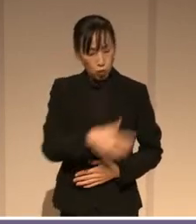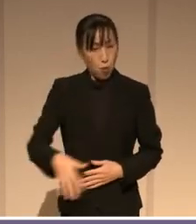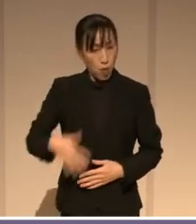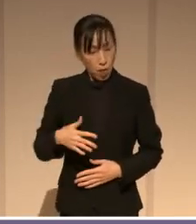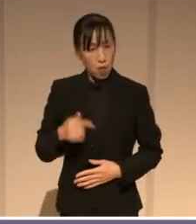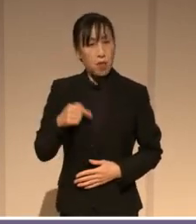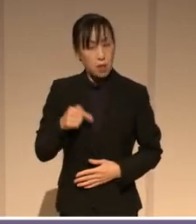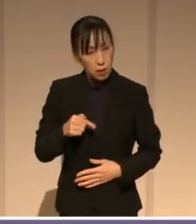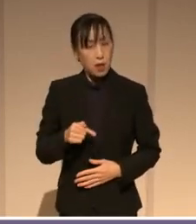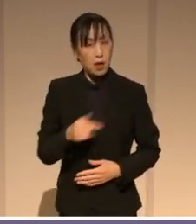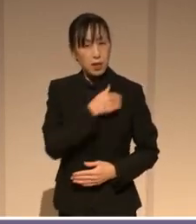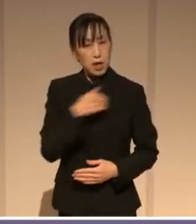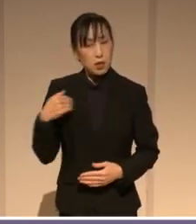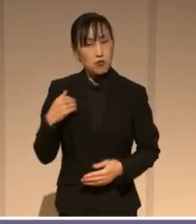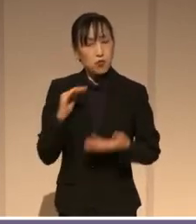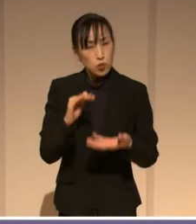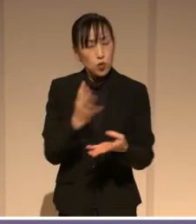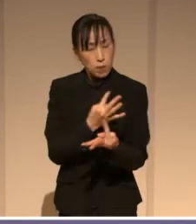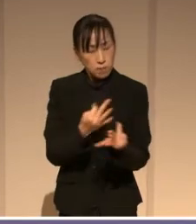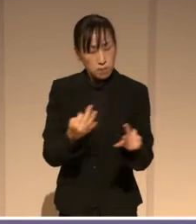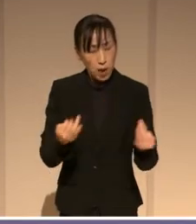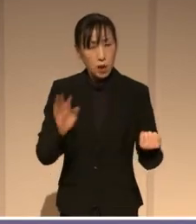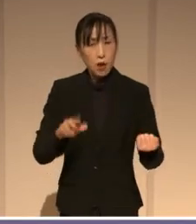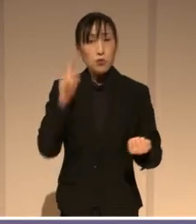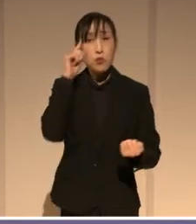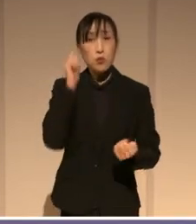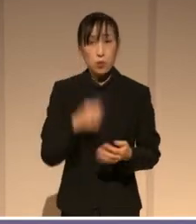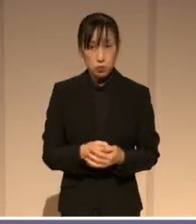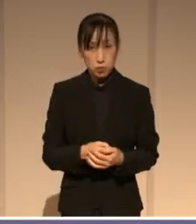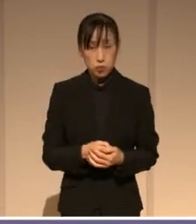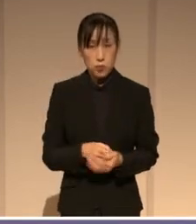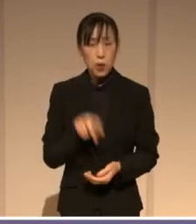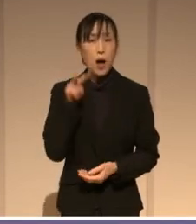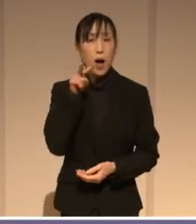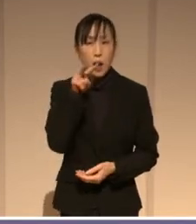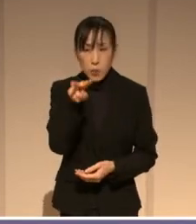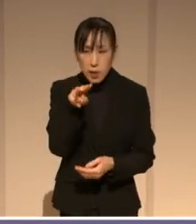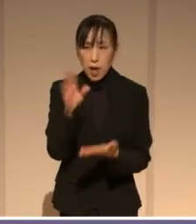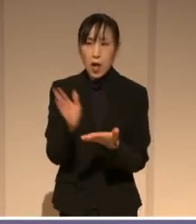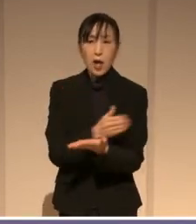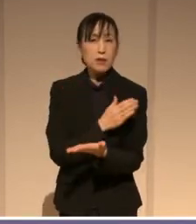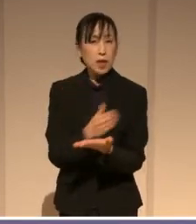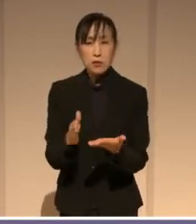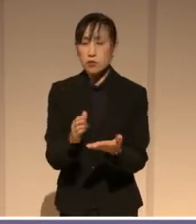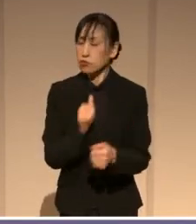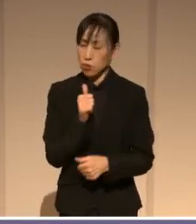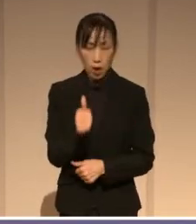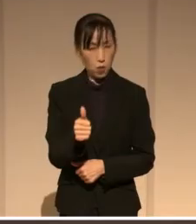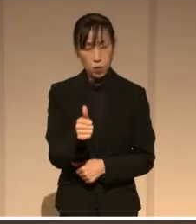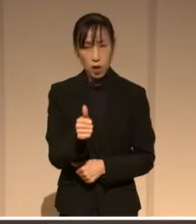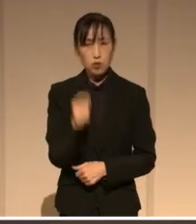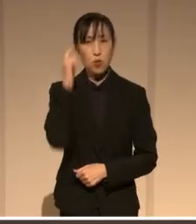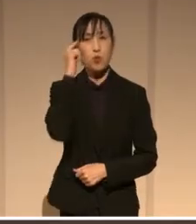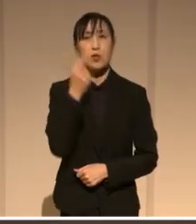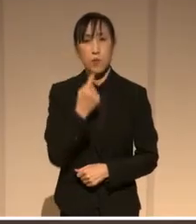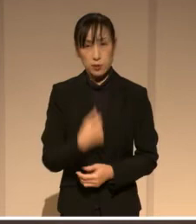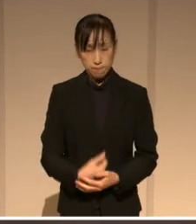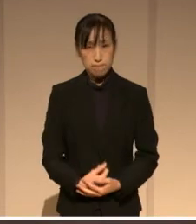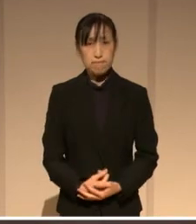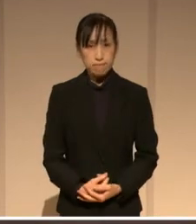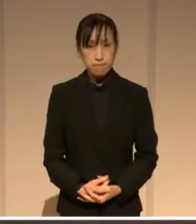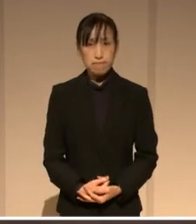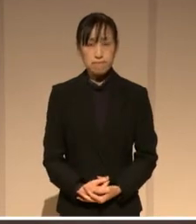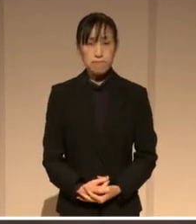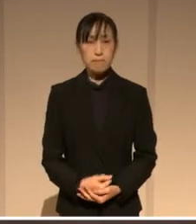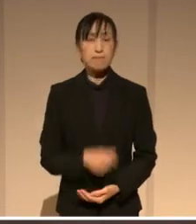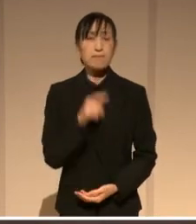から人に人を見た目で判断してはいけないといつも私は思ってますはいこれを